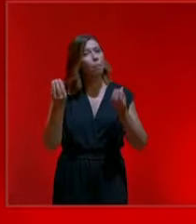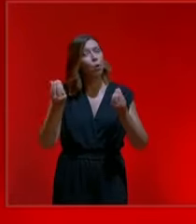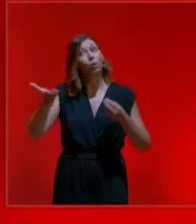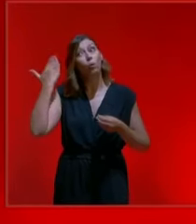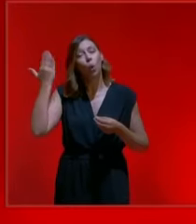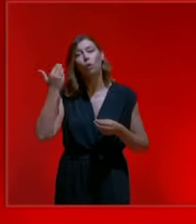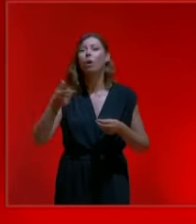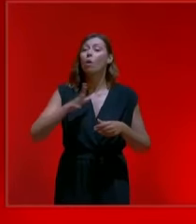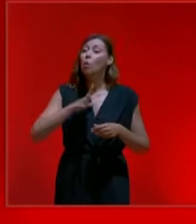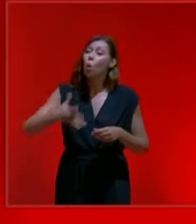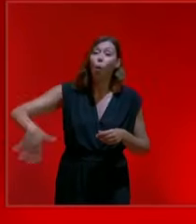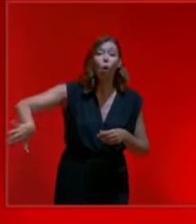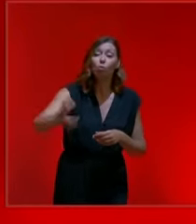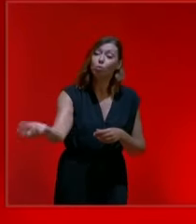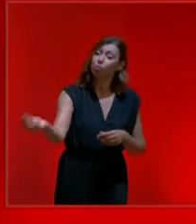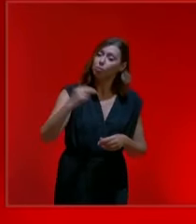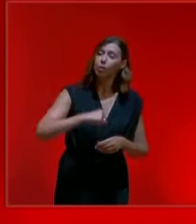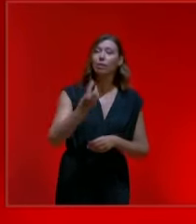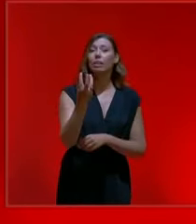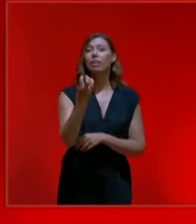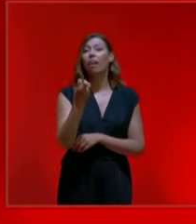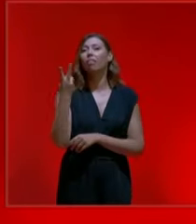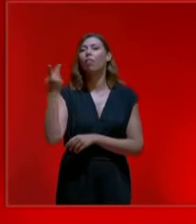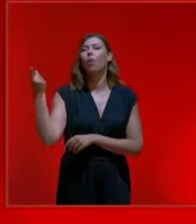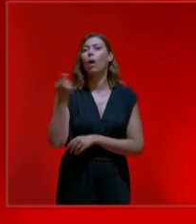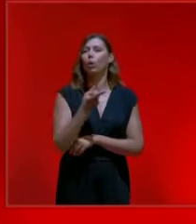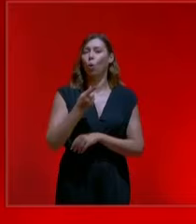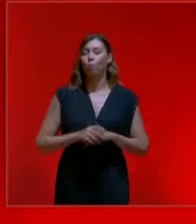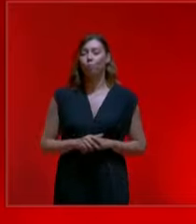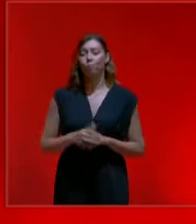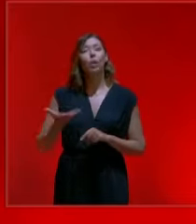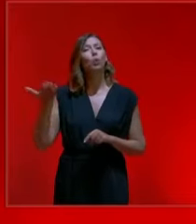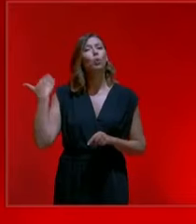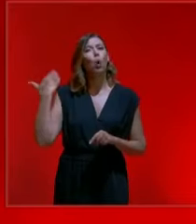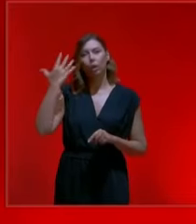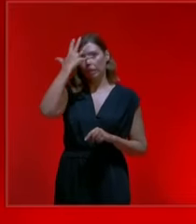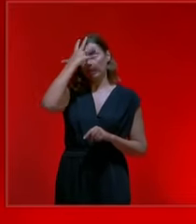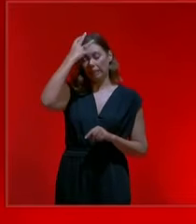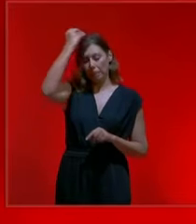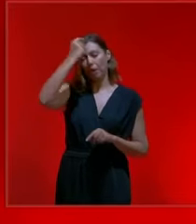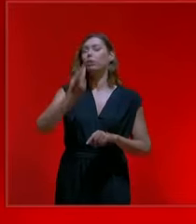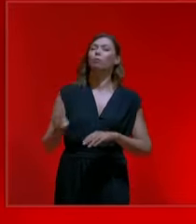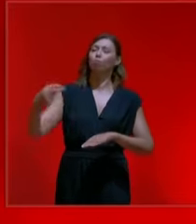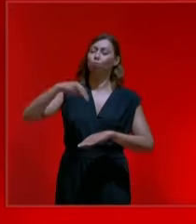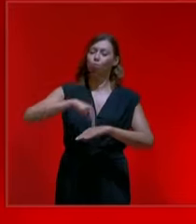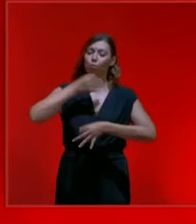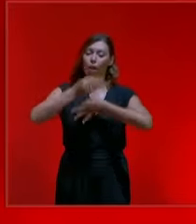λαού στο πλευρό μας, ο Αλέξης Τσίπρας έκανε μια δήλωση που, κατά τη γνώμη μου, ήταν πάρα πολύ